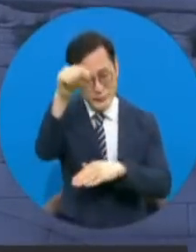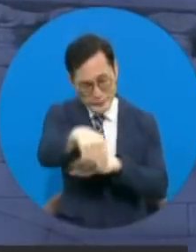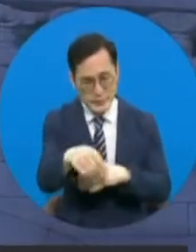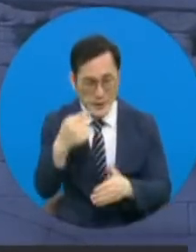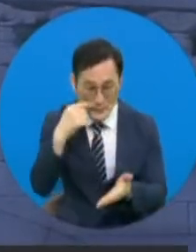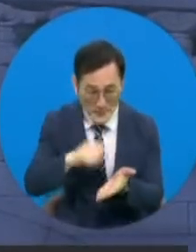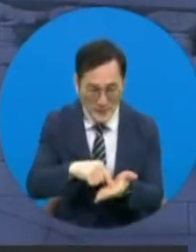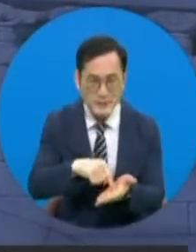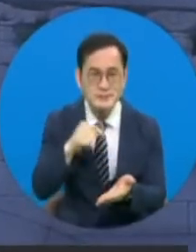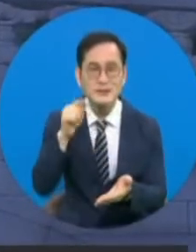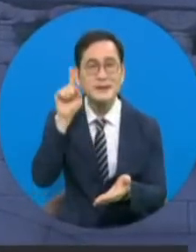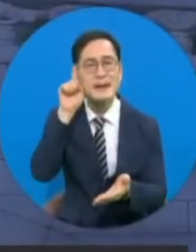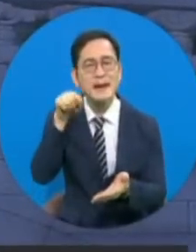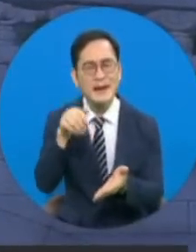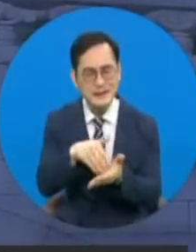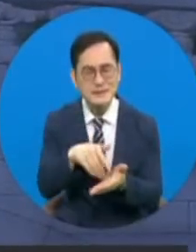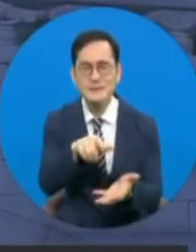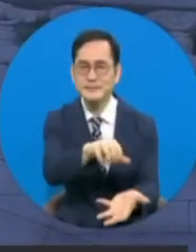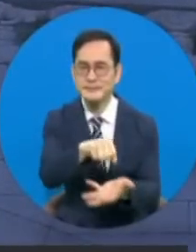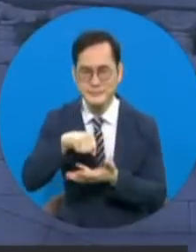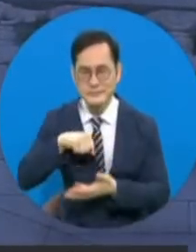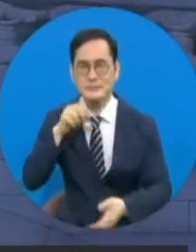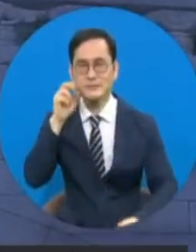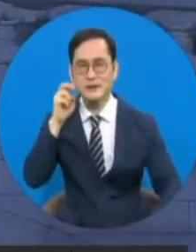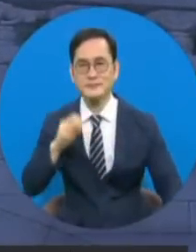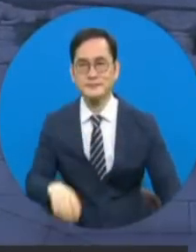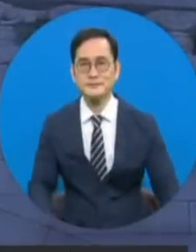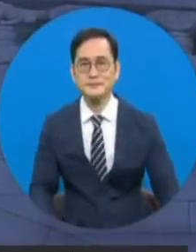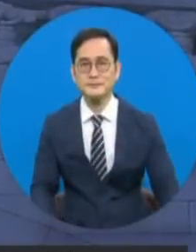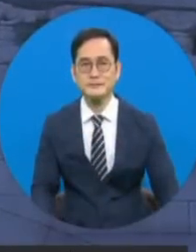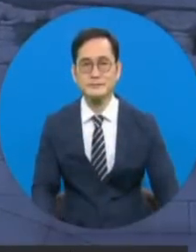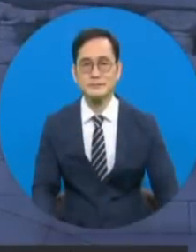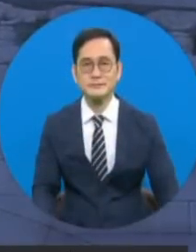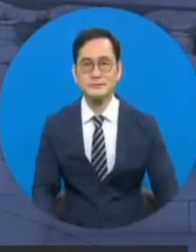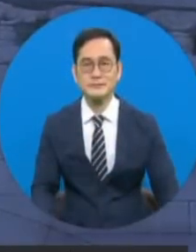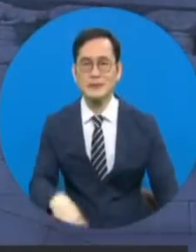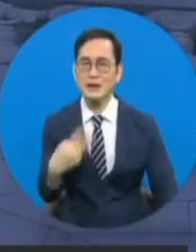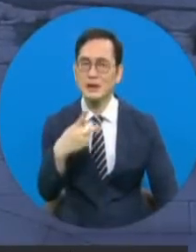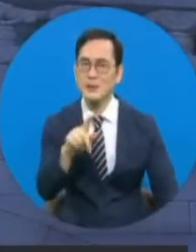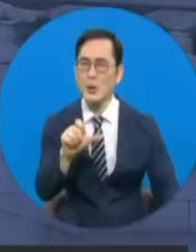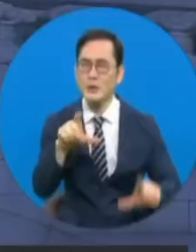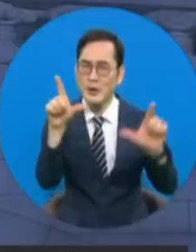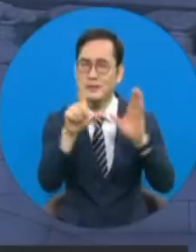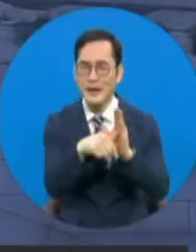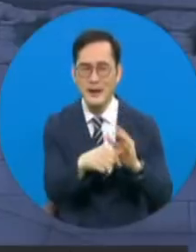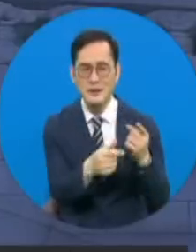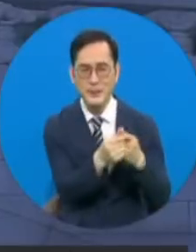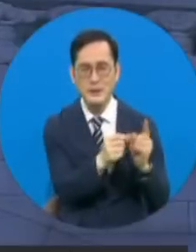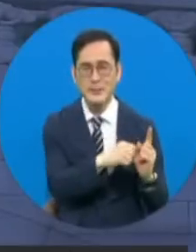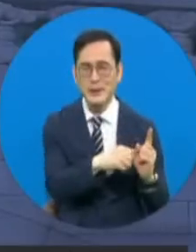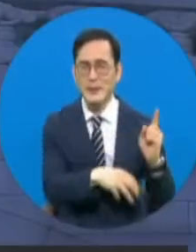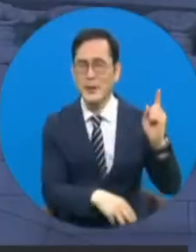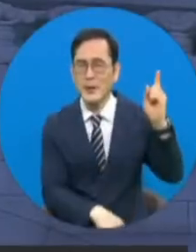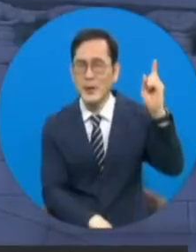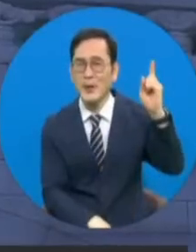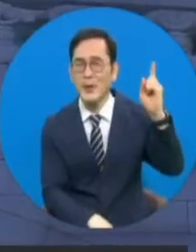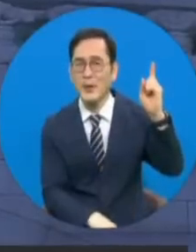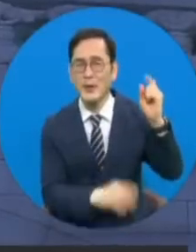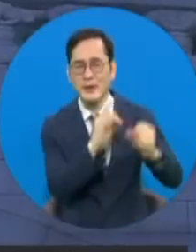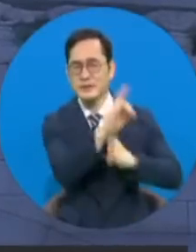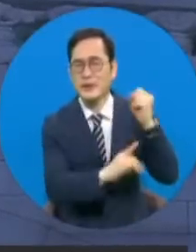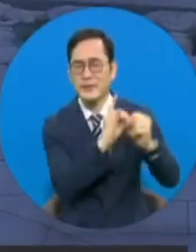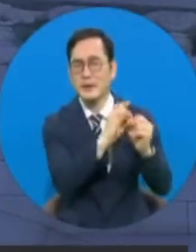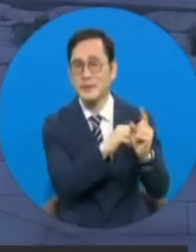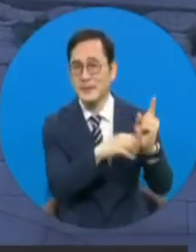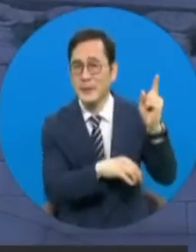북한이 2016년에 광명성호를 발사했었습니다 그때와 비교했을 때 북한이 이번에 쏜